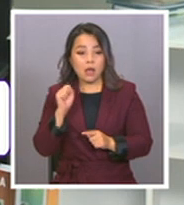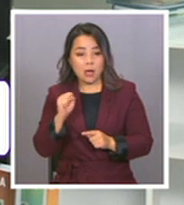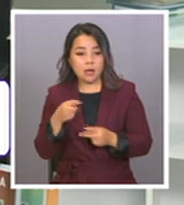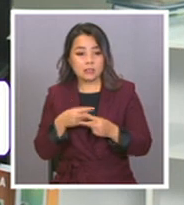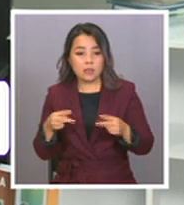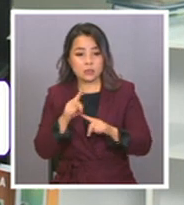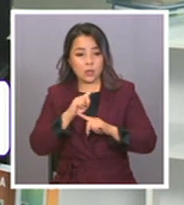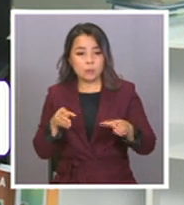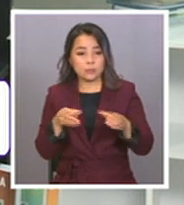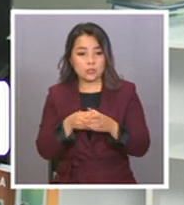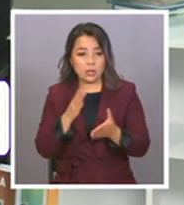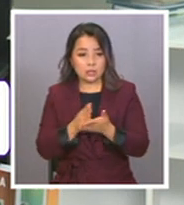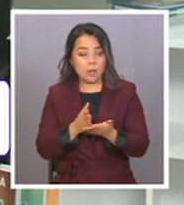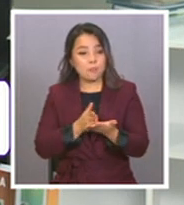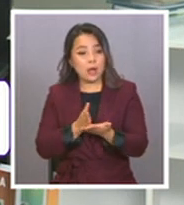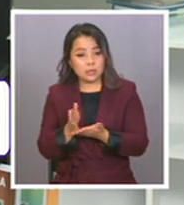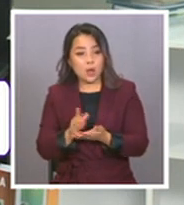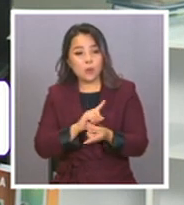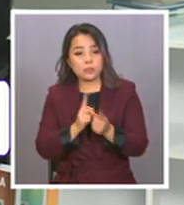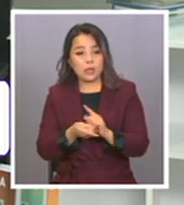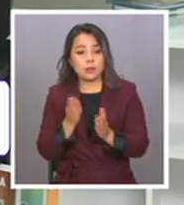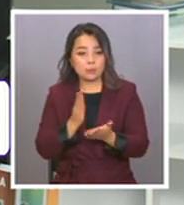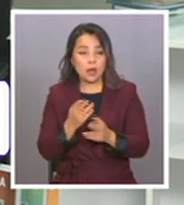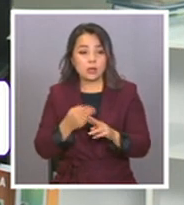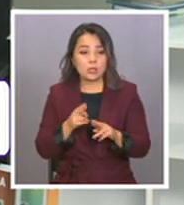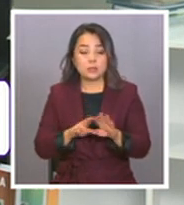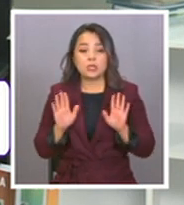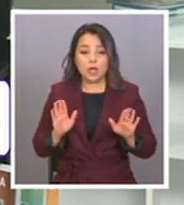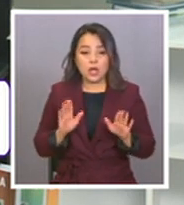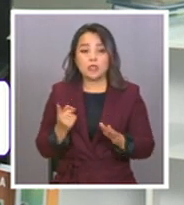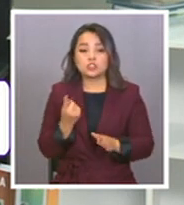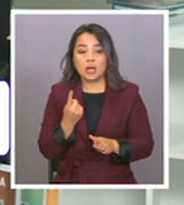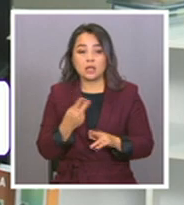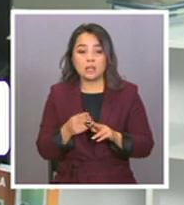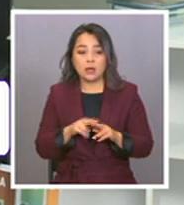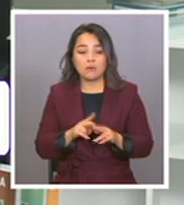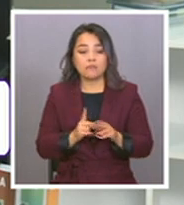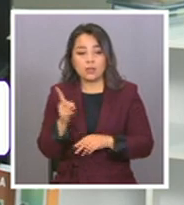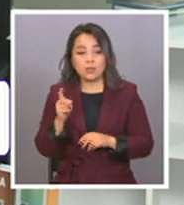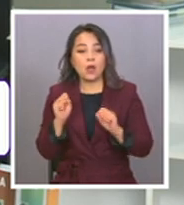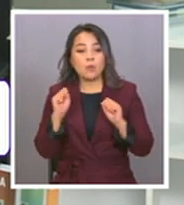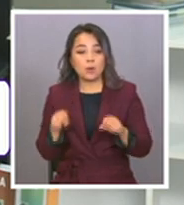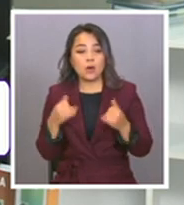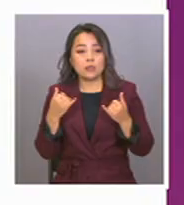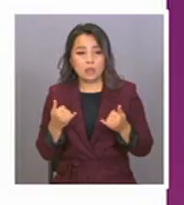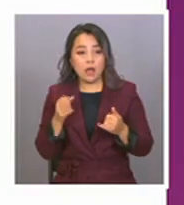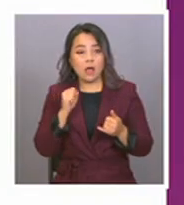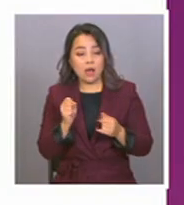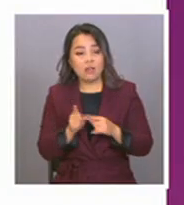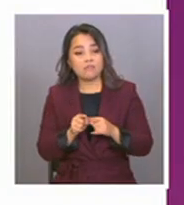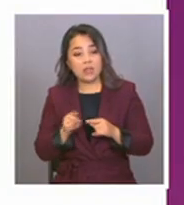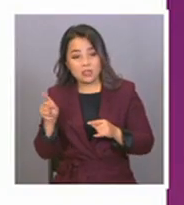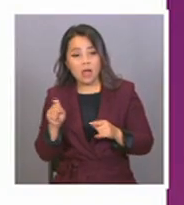болады. Яғни оның бағыты өзгеріп кетеді екен. Сондықтан тек қана жалғыз бір ғана вектор түсіре аламыз. Сонда А векторына